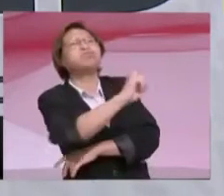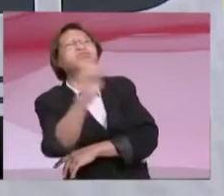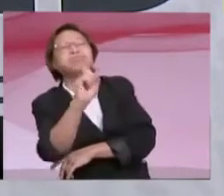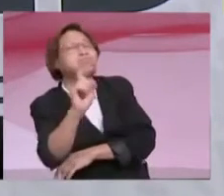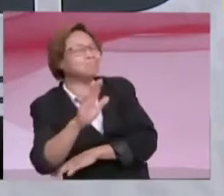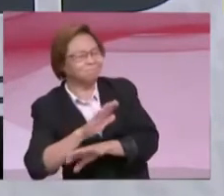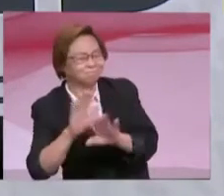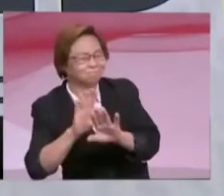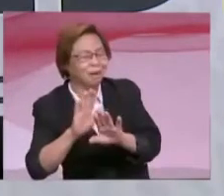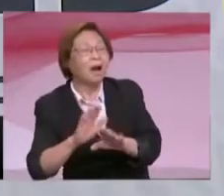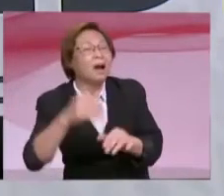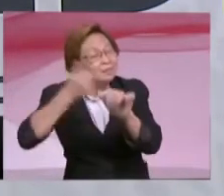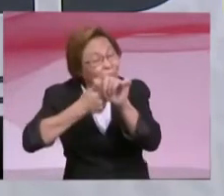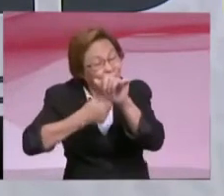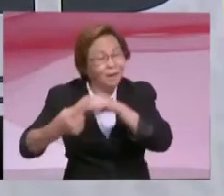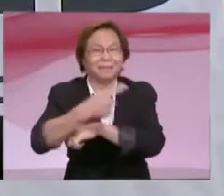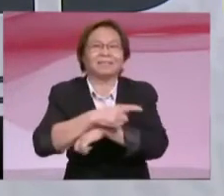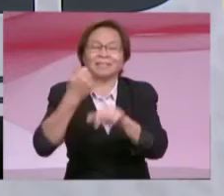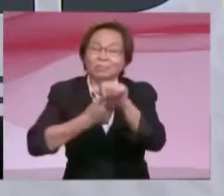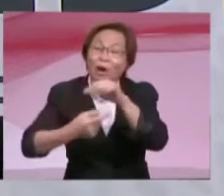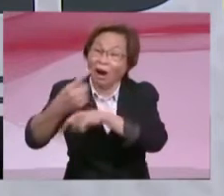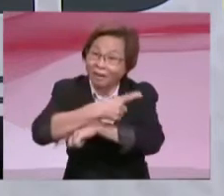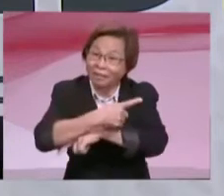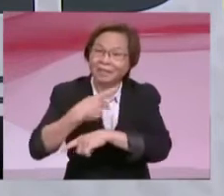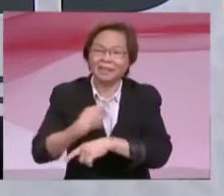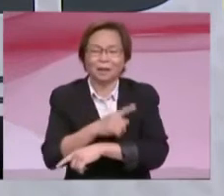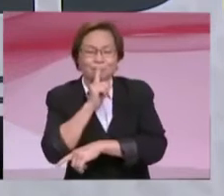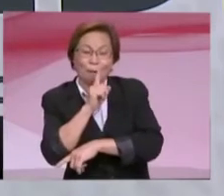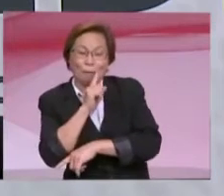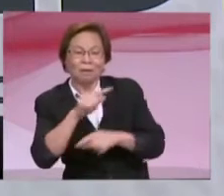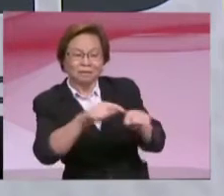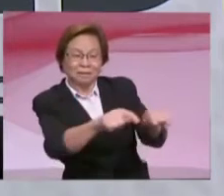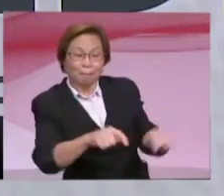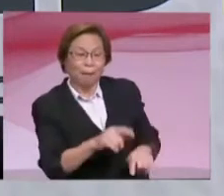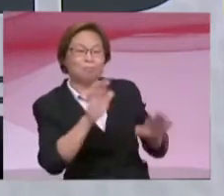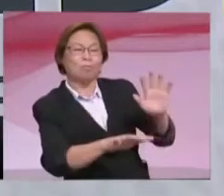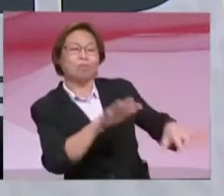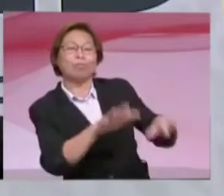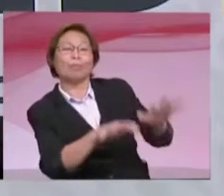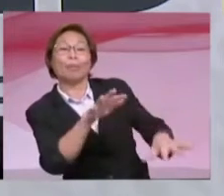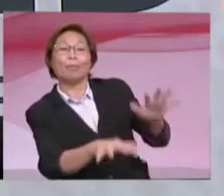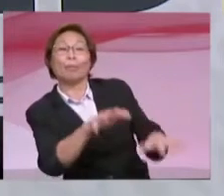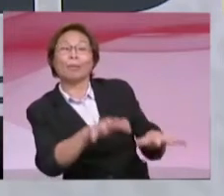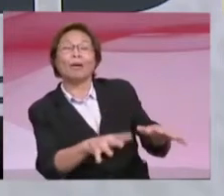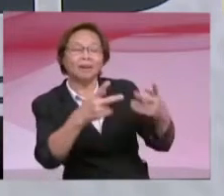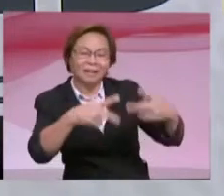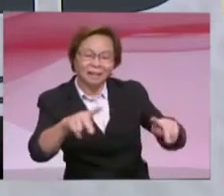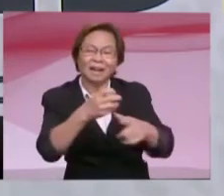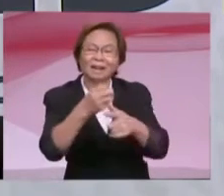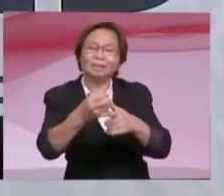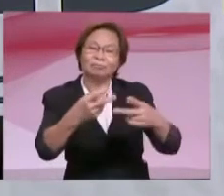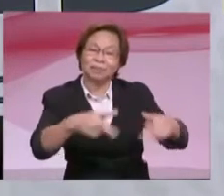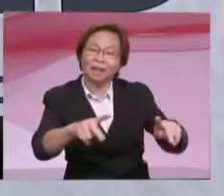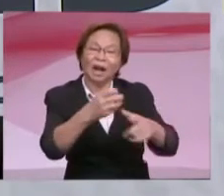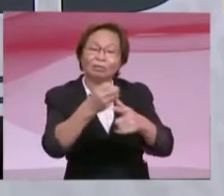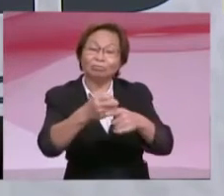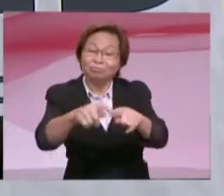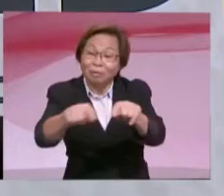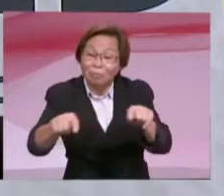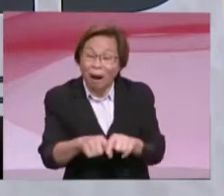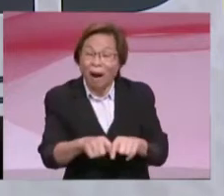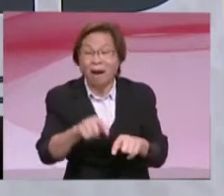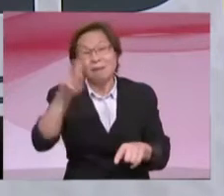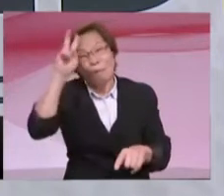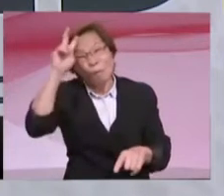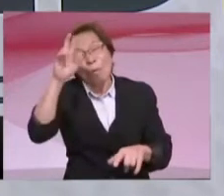nyah kuman, tapi tiap-tiap hari kalau kita kena pastikan kawasan yang kita dah kedai ataupun tempat-tempat yang